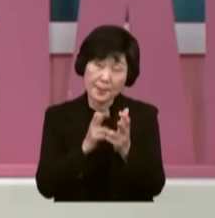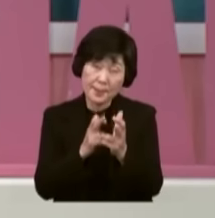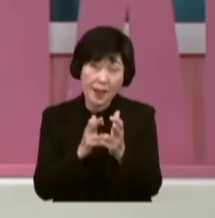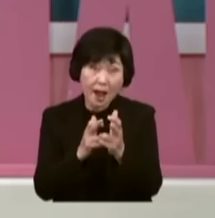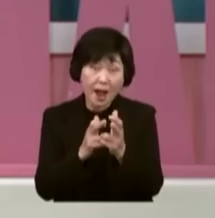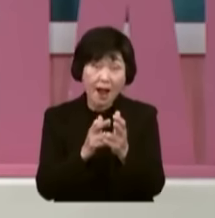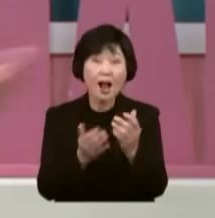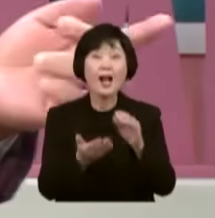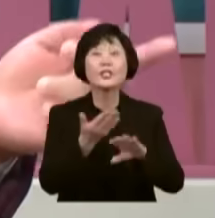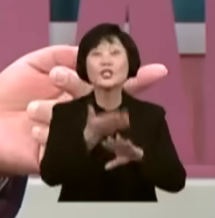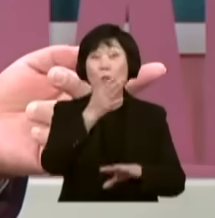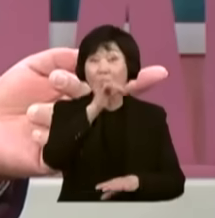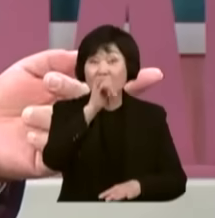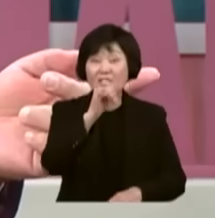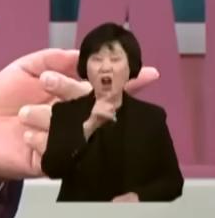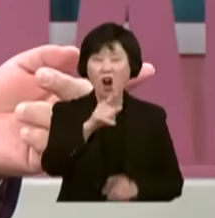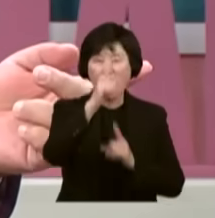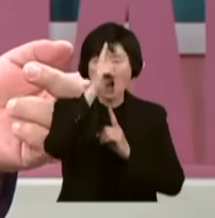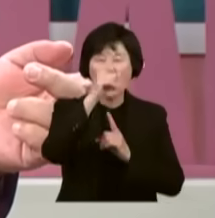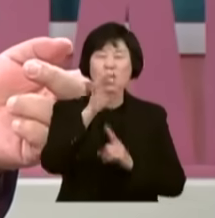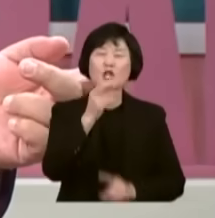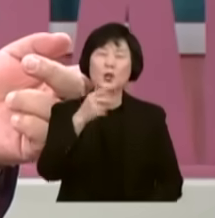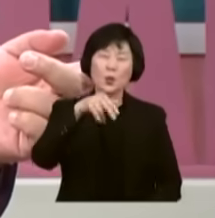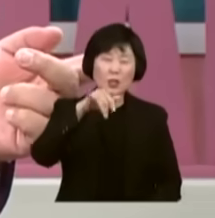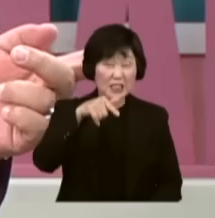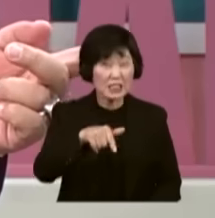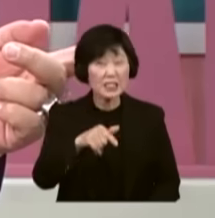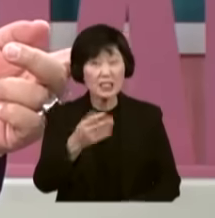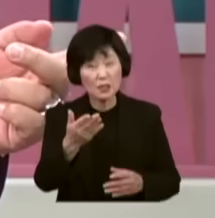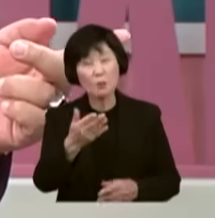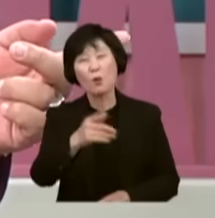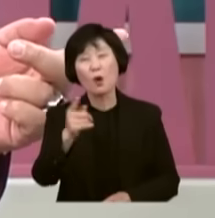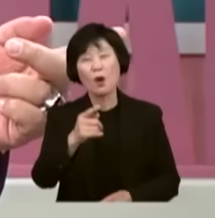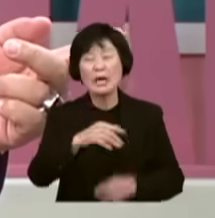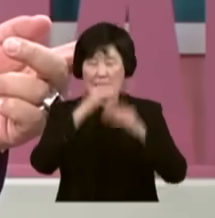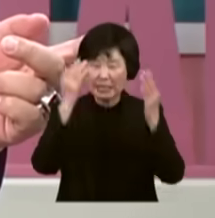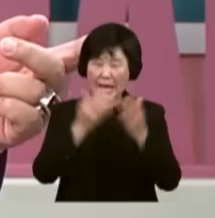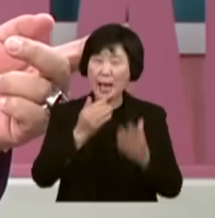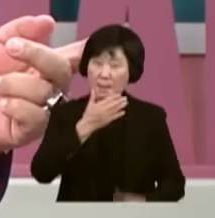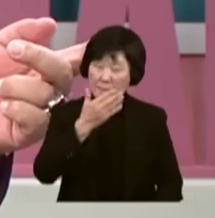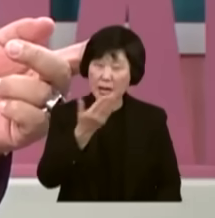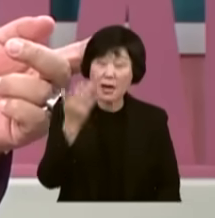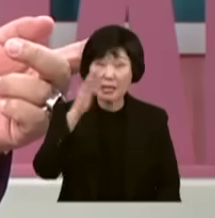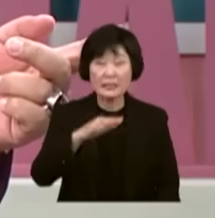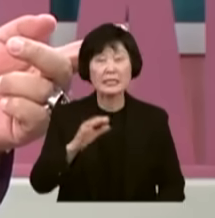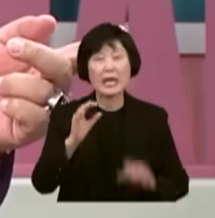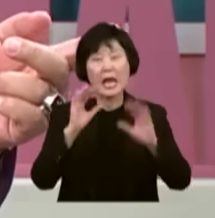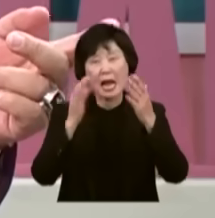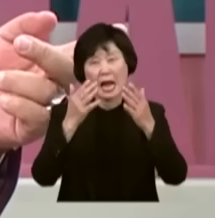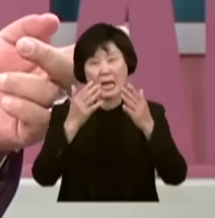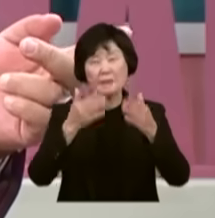나와서 아유 이용식 씨는 말이죠 뭐 가진 건 다 가지고 있는데 한 가지 그 애만 가졌으면 모든 걸